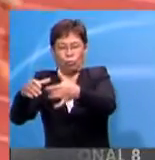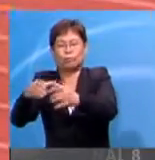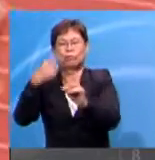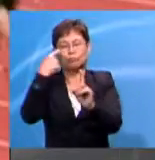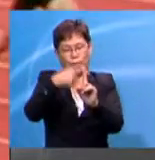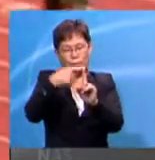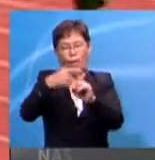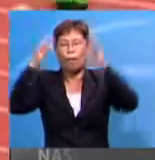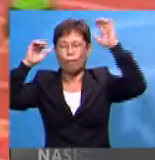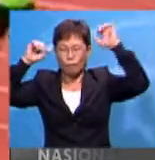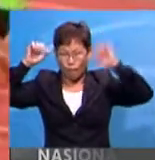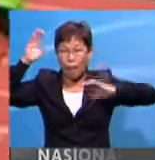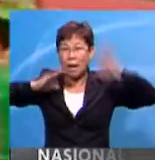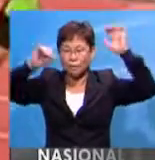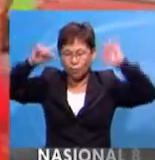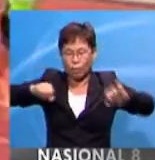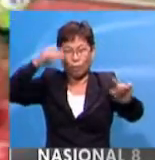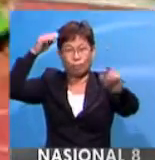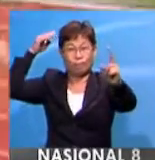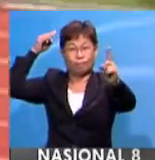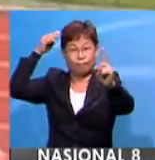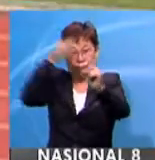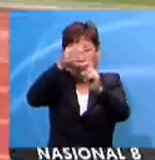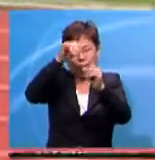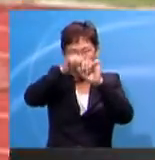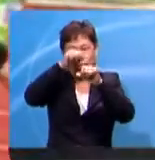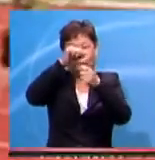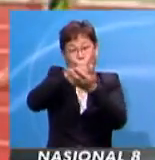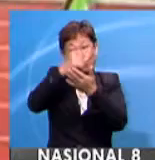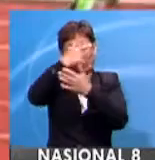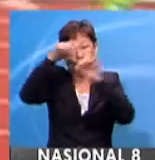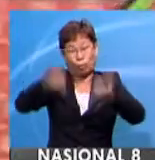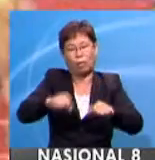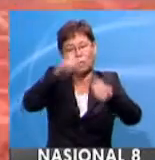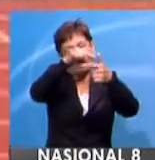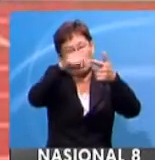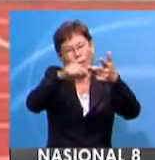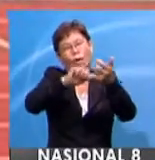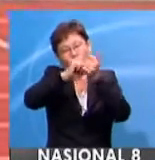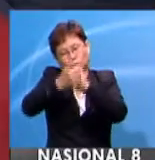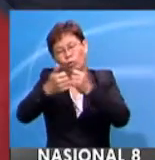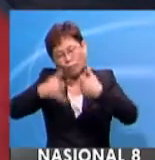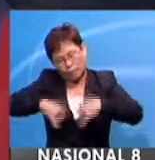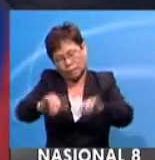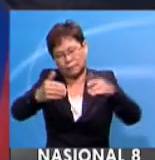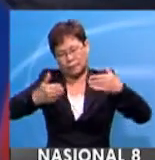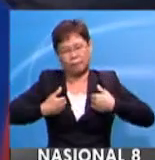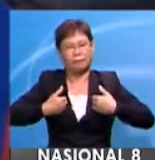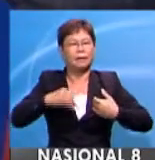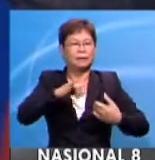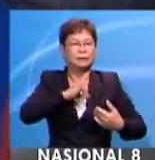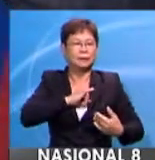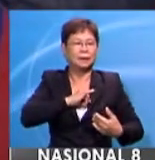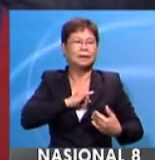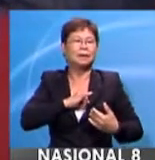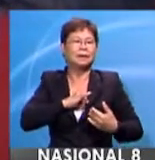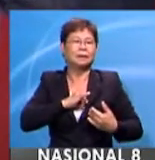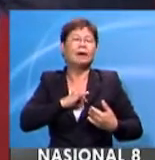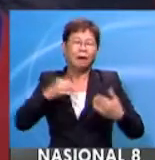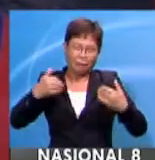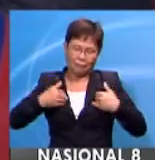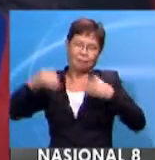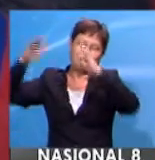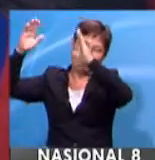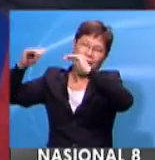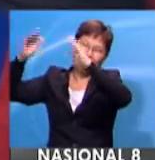optimis Malaysia mampu mencapai sasaran tersebut berdasarkan beberapa sukanya masih berlangsung jadi saya masih menaruh